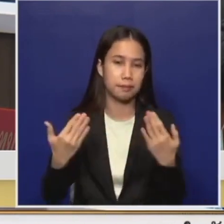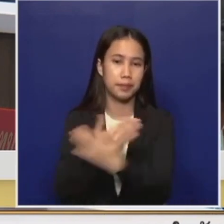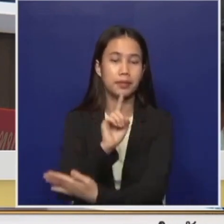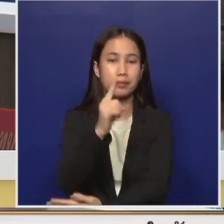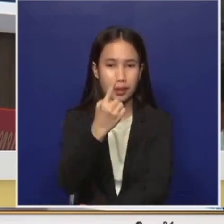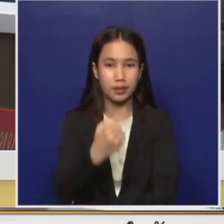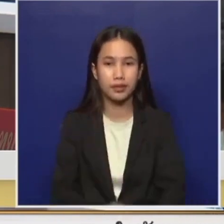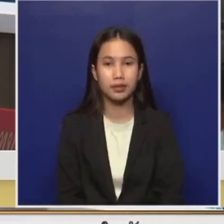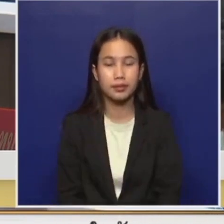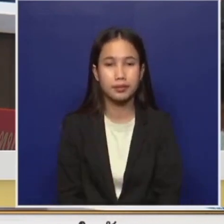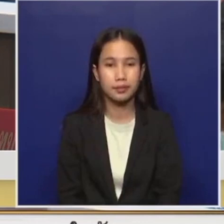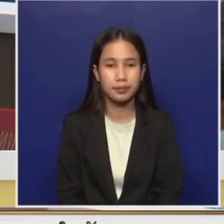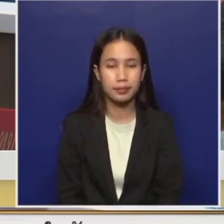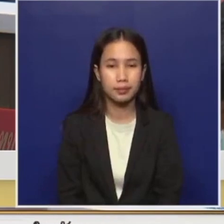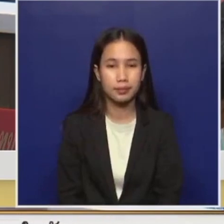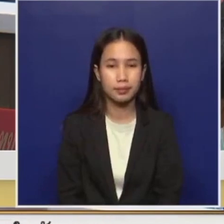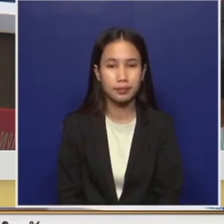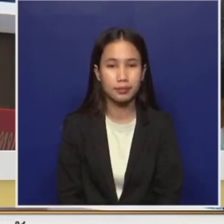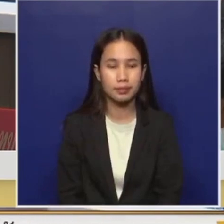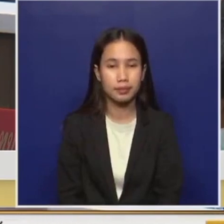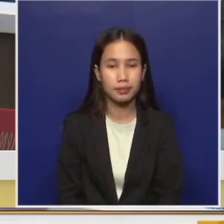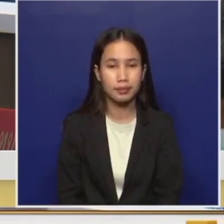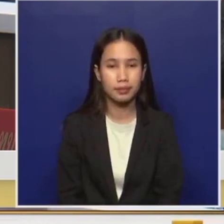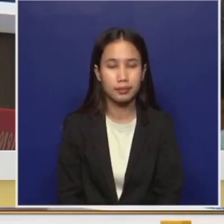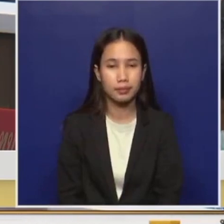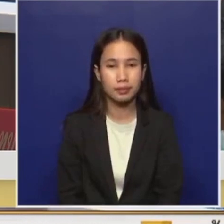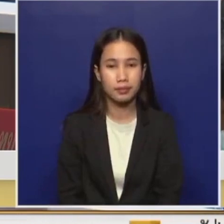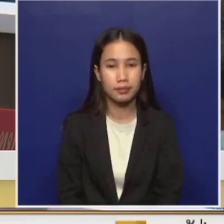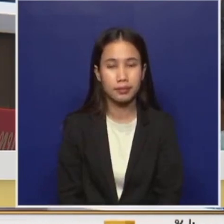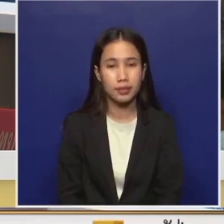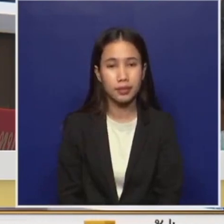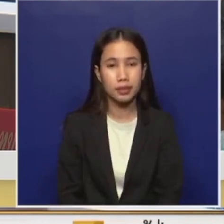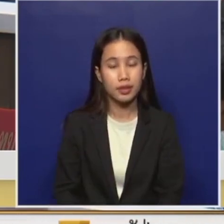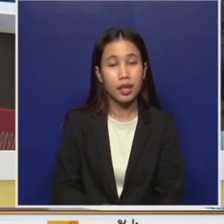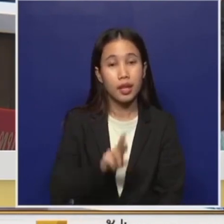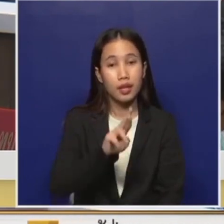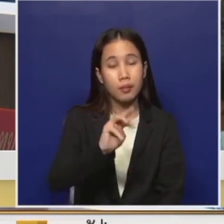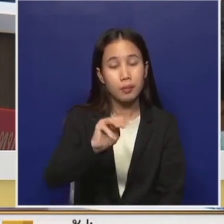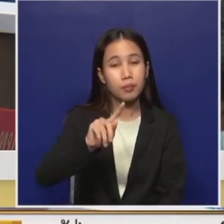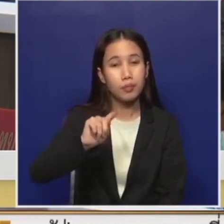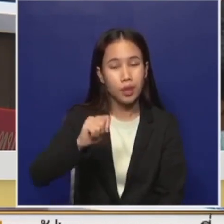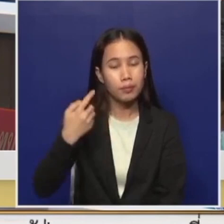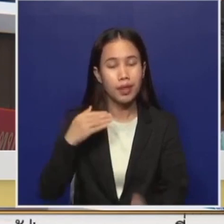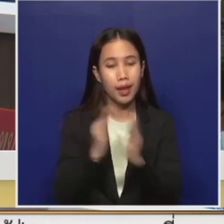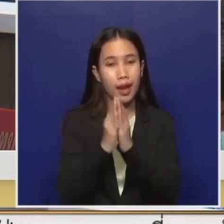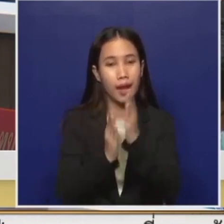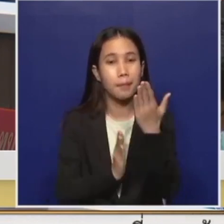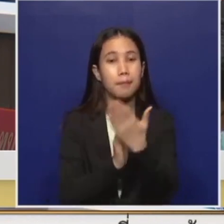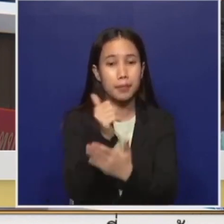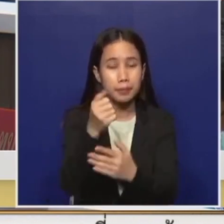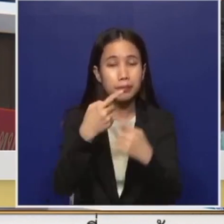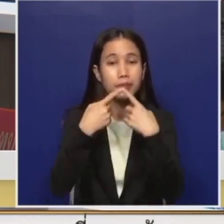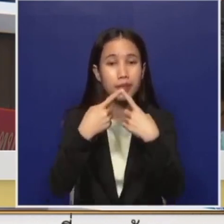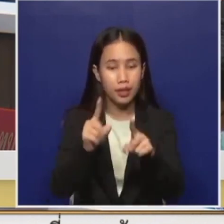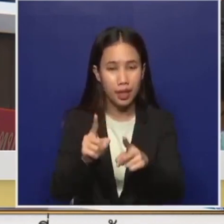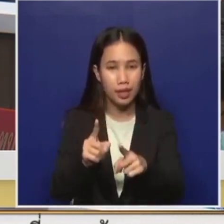จะมีรัฐมตรีหลายท่านนะครับที่มีคะแนนแม้ผ่านไ้วางใจแต่คะแนนท่านจะผ